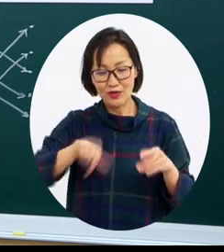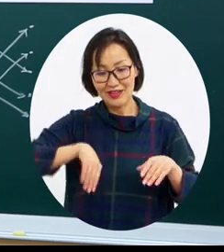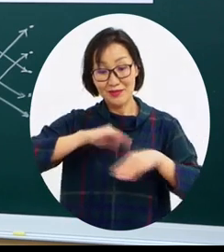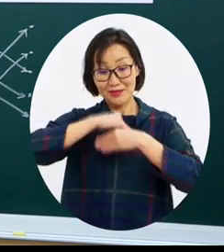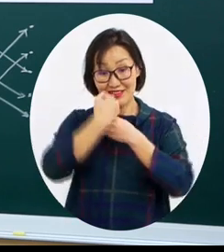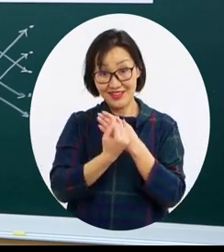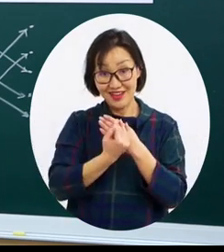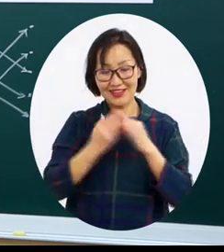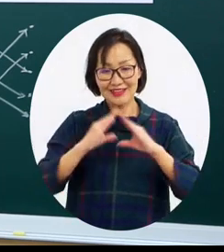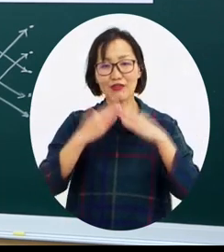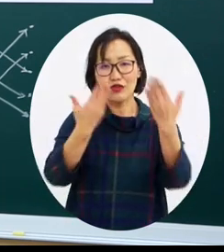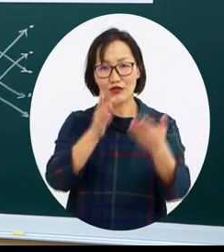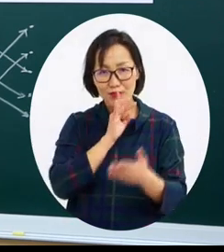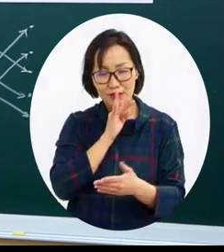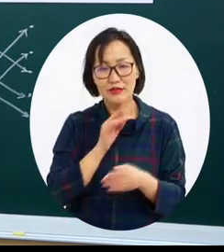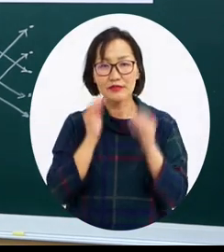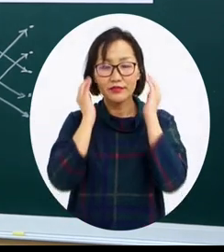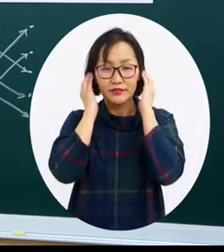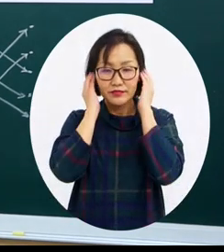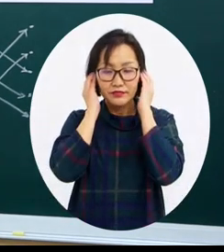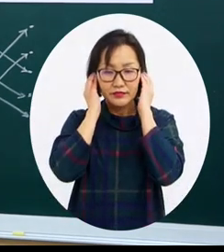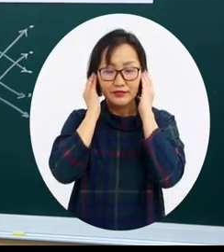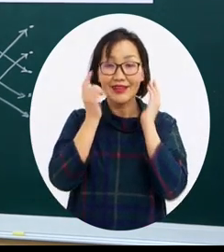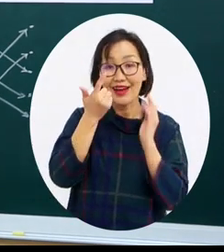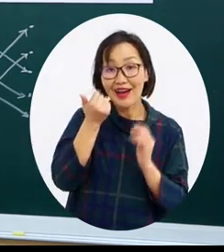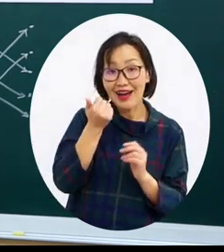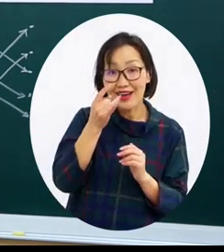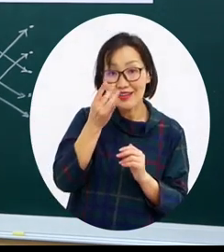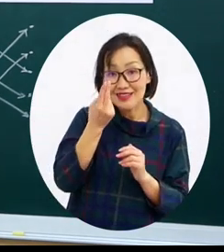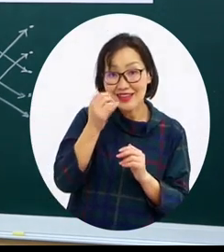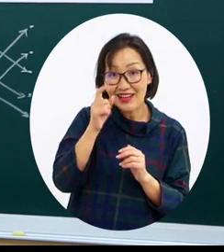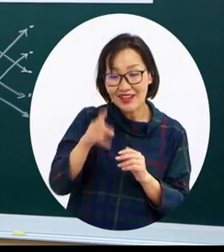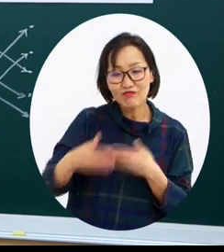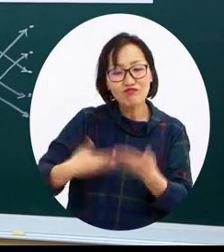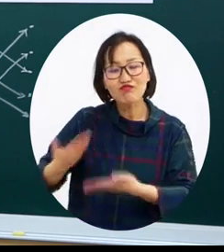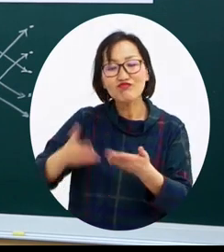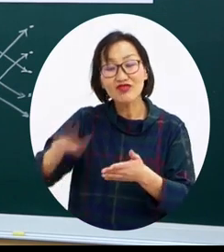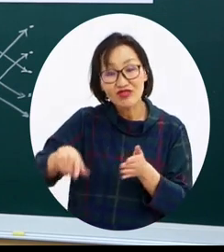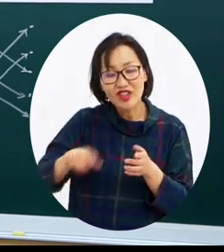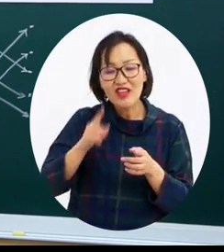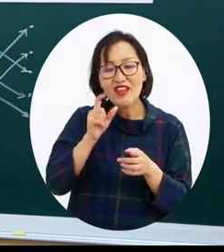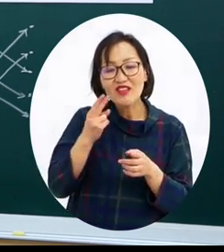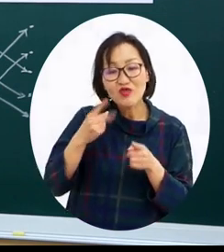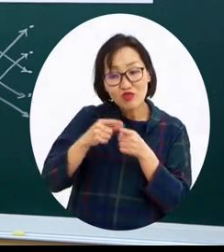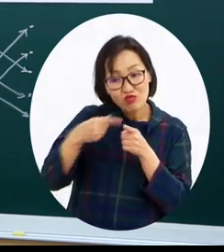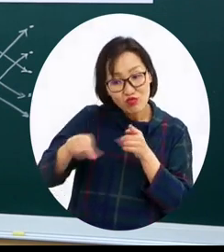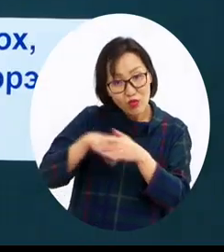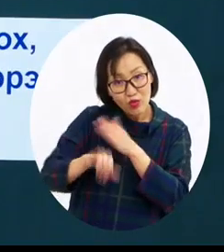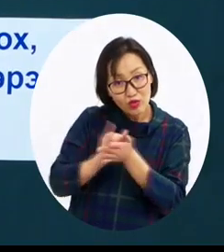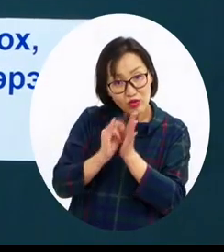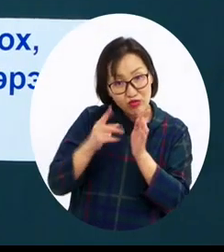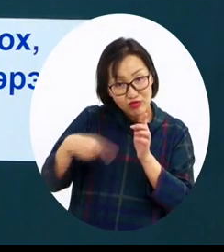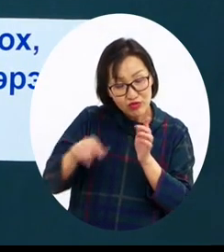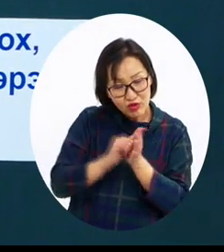хийх даалгавар өгнө. За эхлээд бид гэртээ гар цайлах гэдэгтэйг ойролцоо тутаа хилцүүгийг олж чинь.